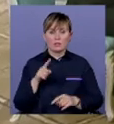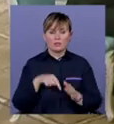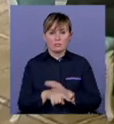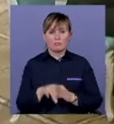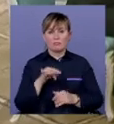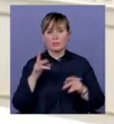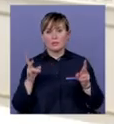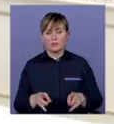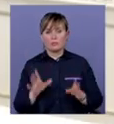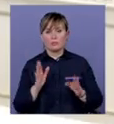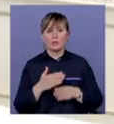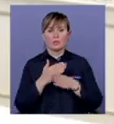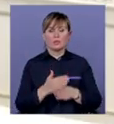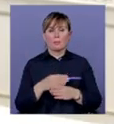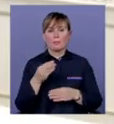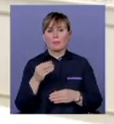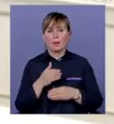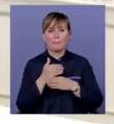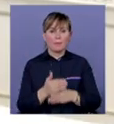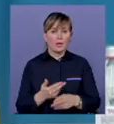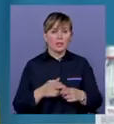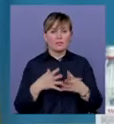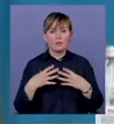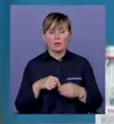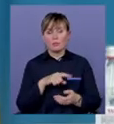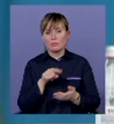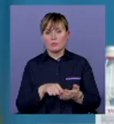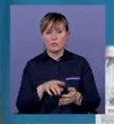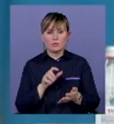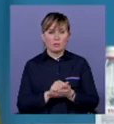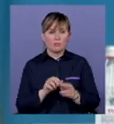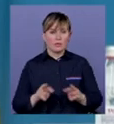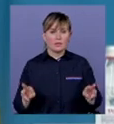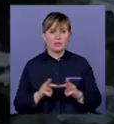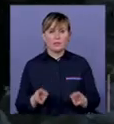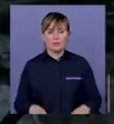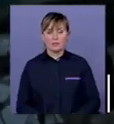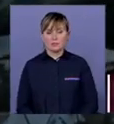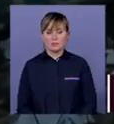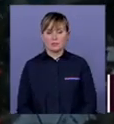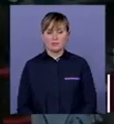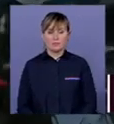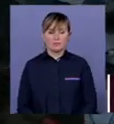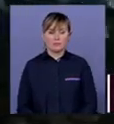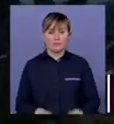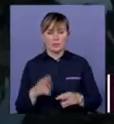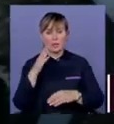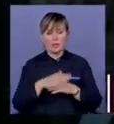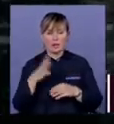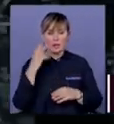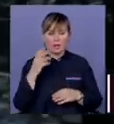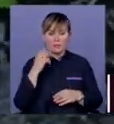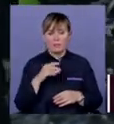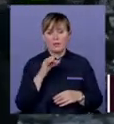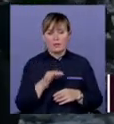и пострадавшим будет оказана материальная помощь. Этим вопросом займется правительство. Правительству, акиматам Алматы и